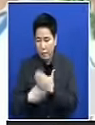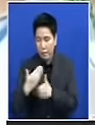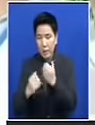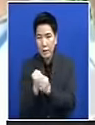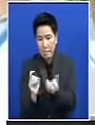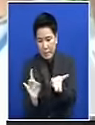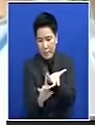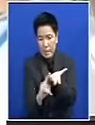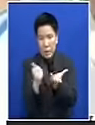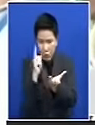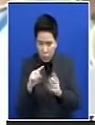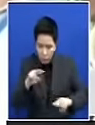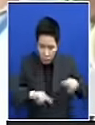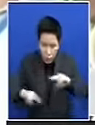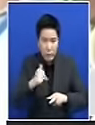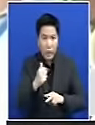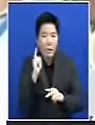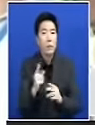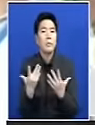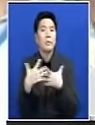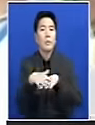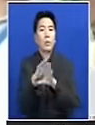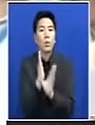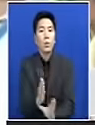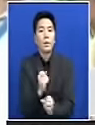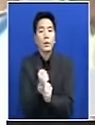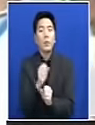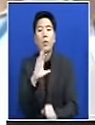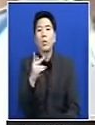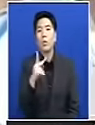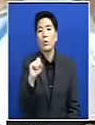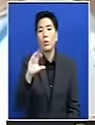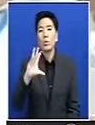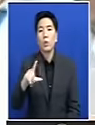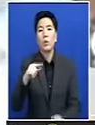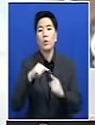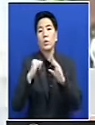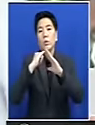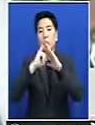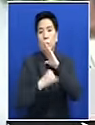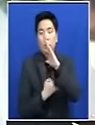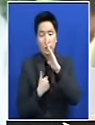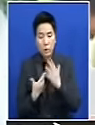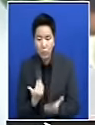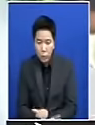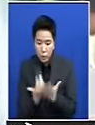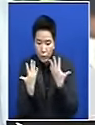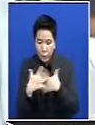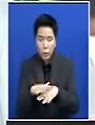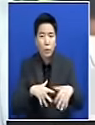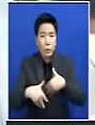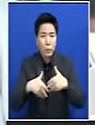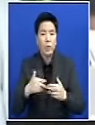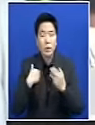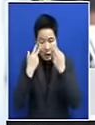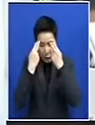าพและเน้นย้ำว่าต้องโปร่งใสจึงประสานเจ้าหน้าที่ของคสช.ในระดับจังหวัดให้เข้ามามีบทบาทร่วมกับชุมชนค่ะท่านน